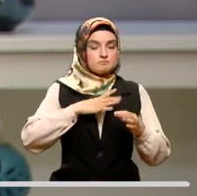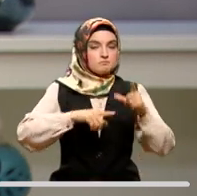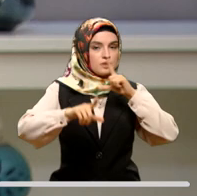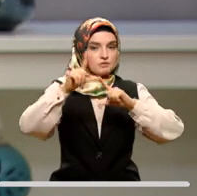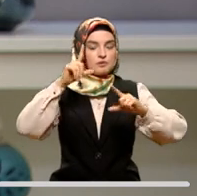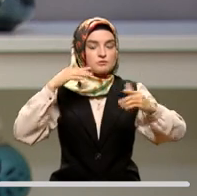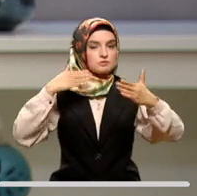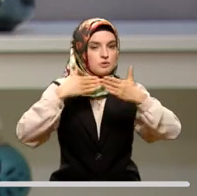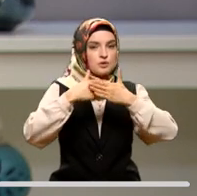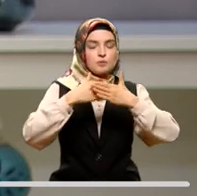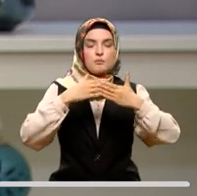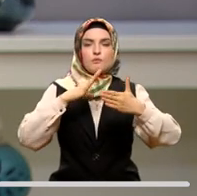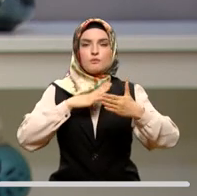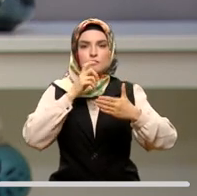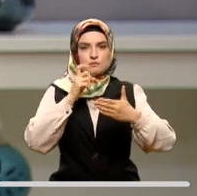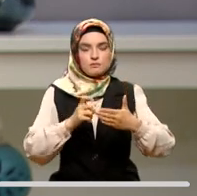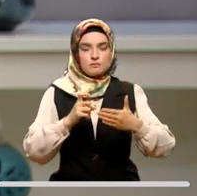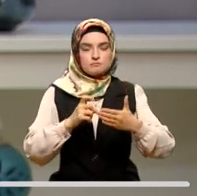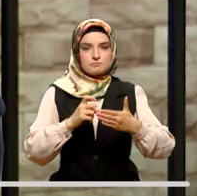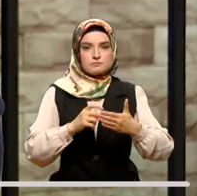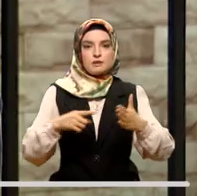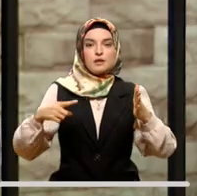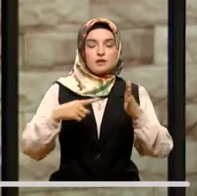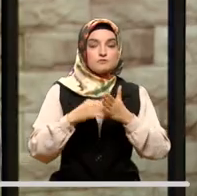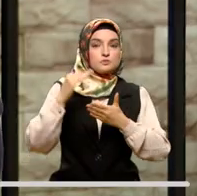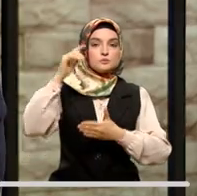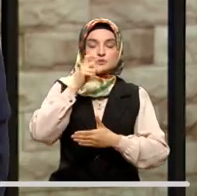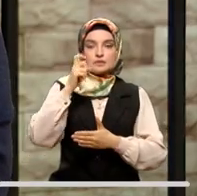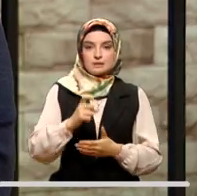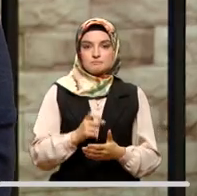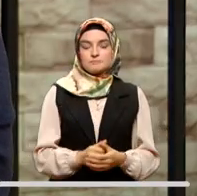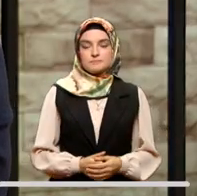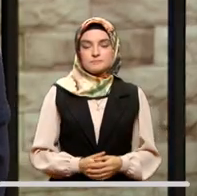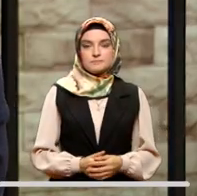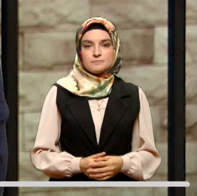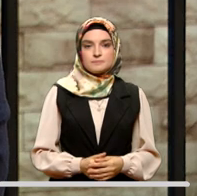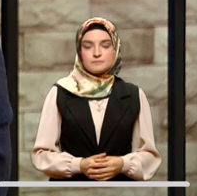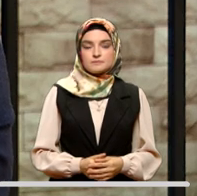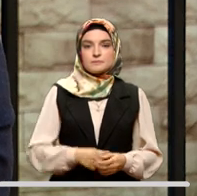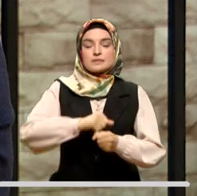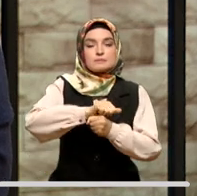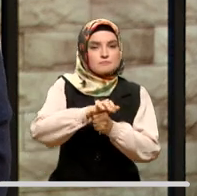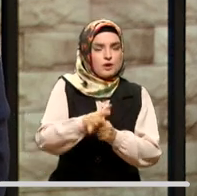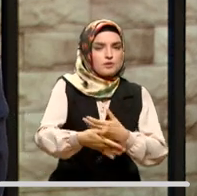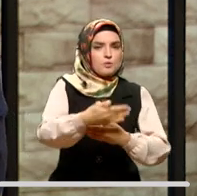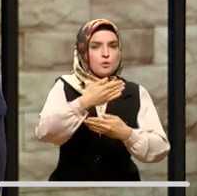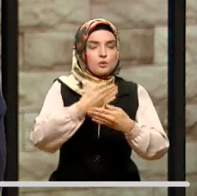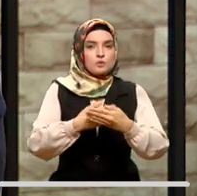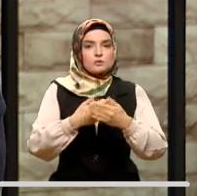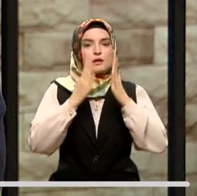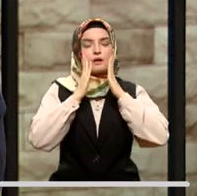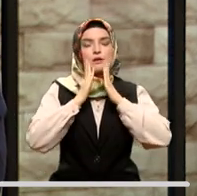muyuz? Hedefler daha yüksek mi? Biraz çok bahsedelim güzel hocam. Çok güzel. Pandemi öncesi elhamdülillah 3 milyon